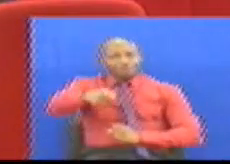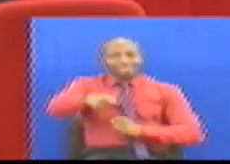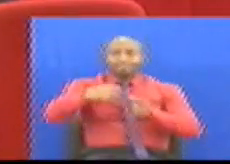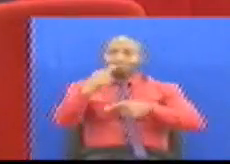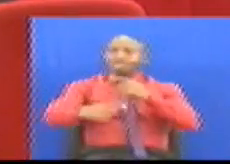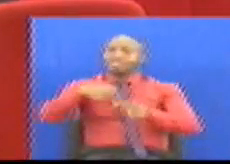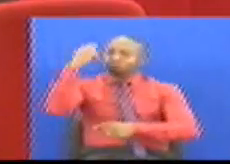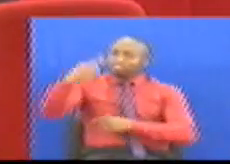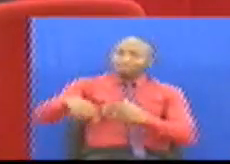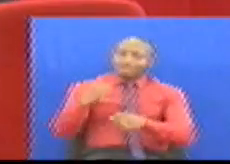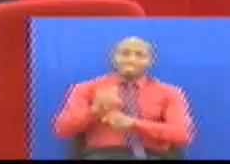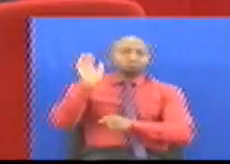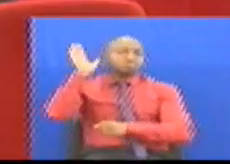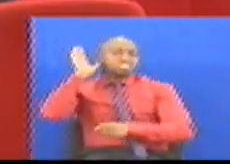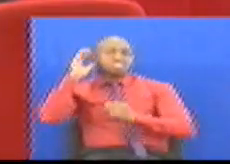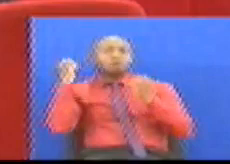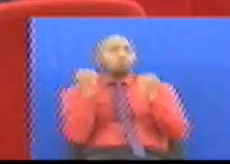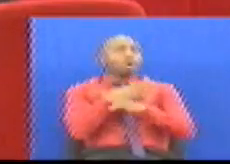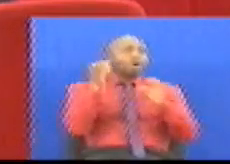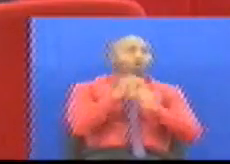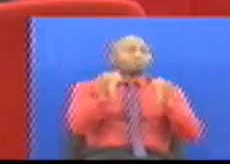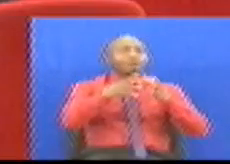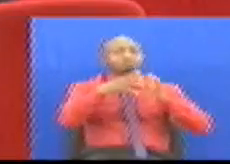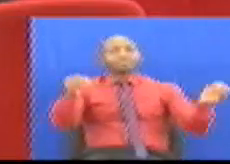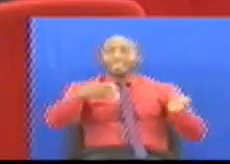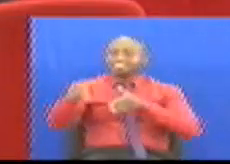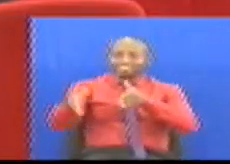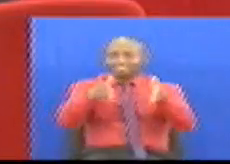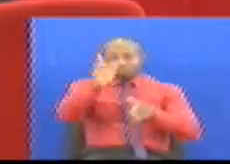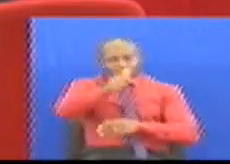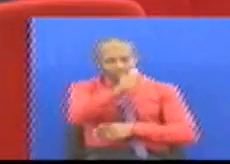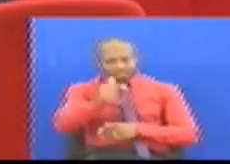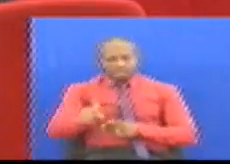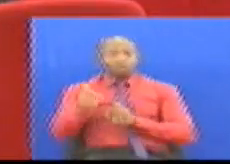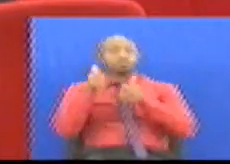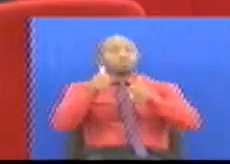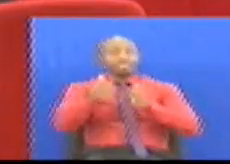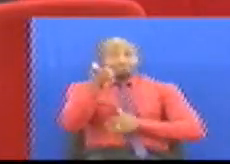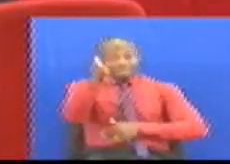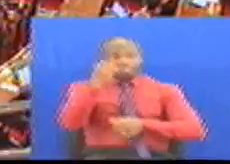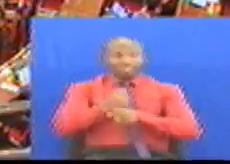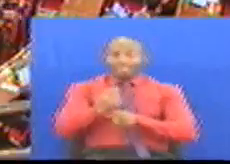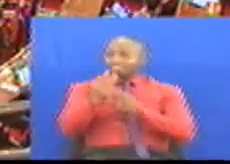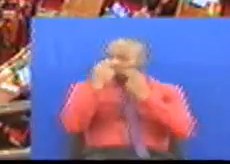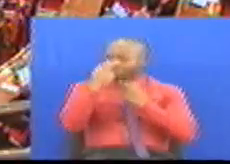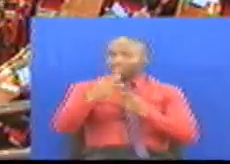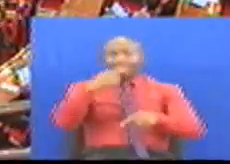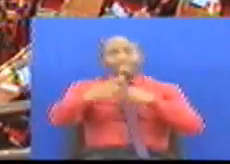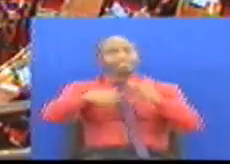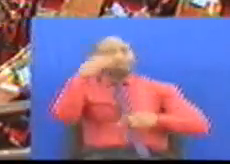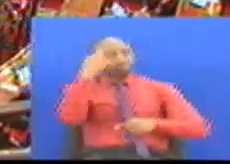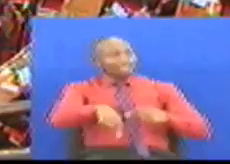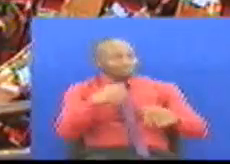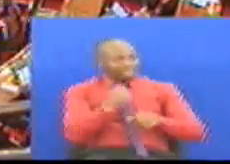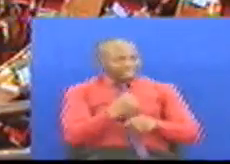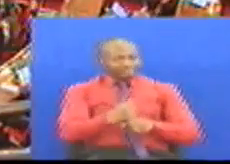kuchapa kazi, msisikilize kelele za kuwapoteza njia. Watanzania wanawategemea na kazi zenu zinaonekana, chapeni kazi.